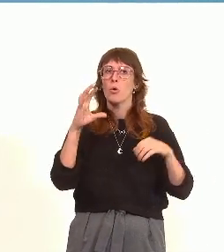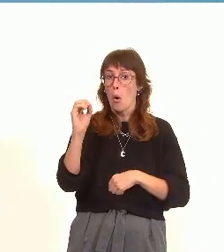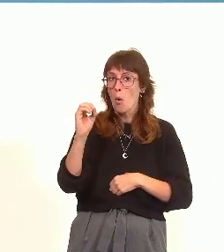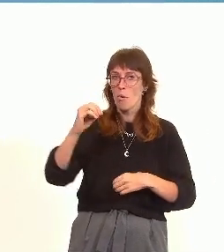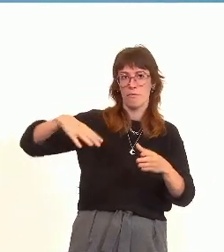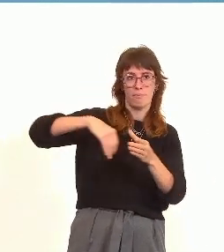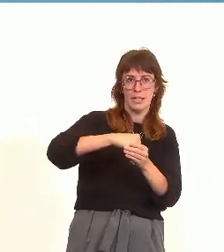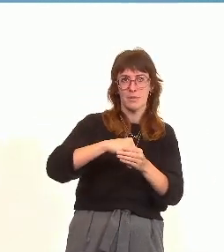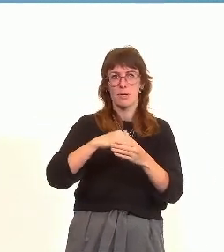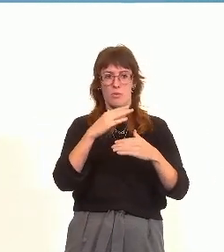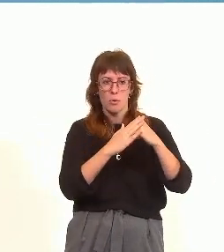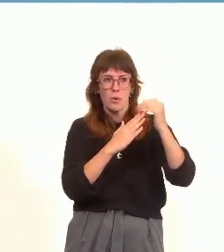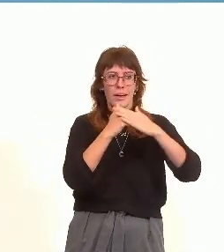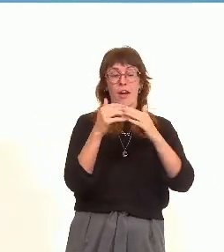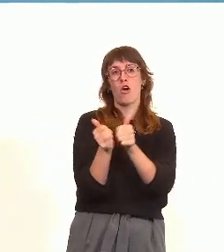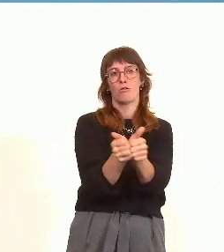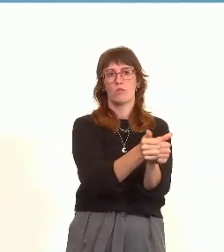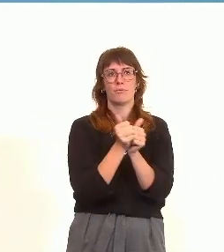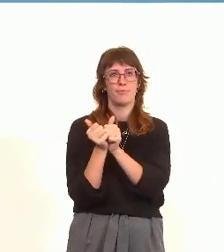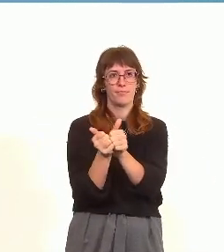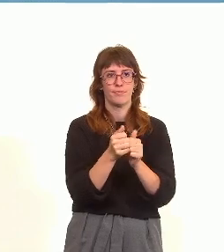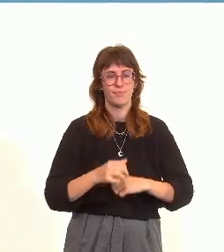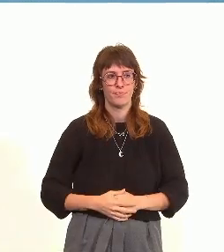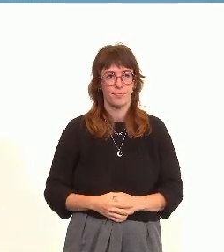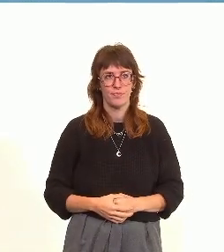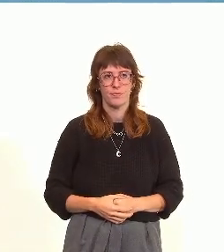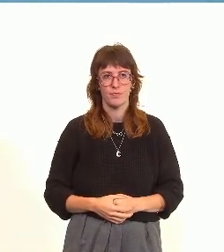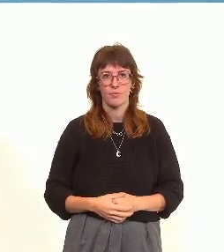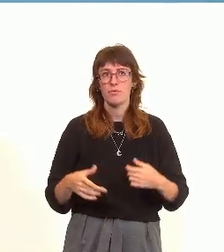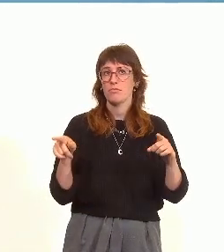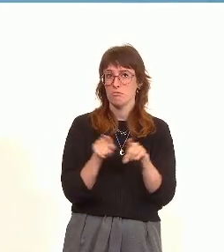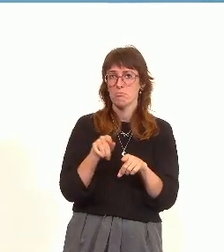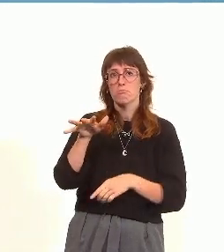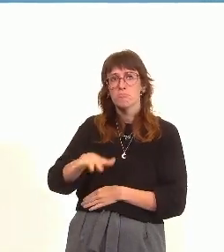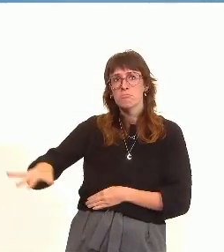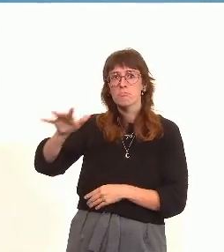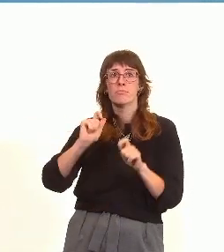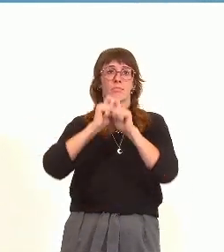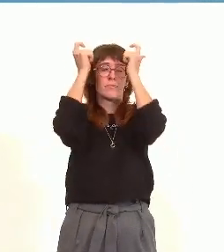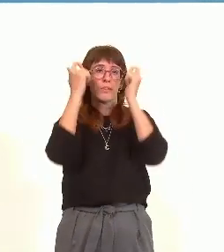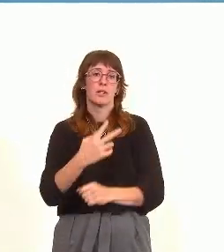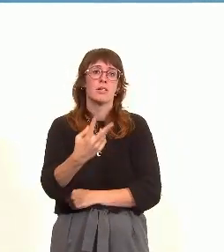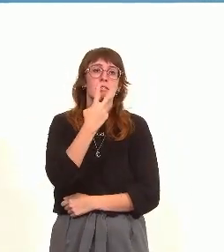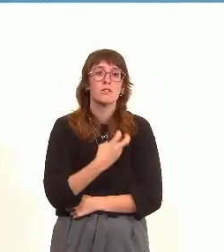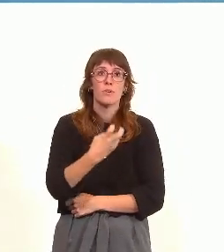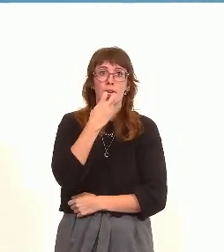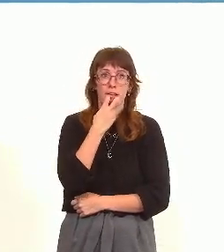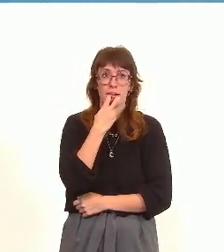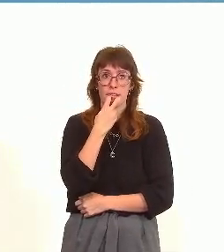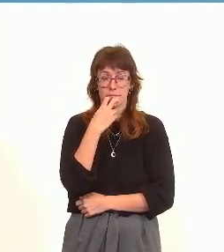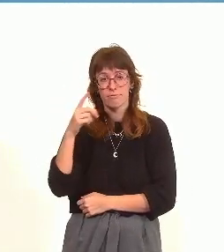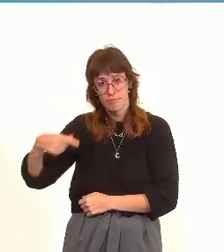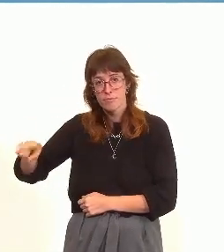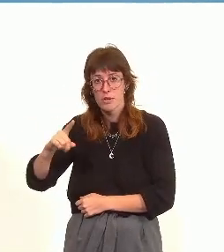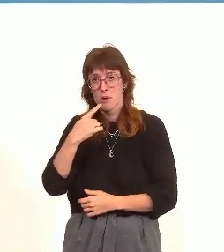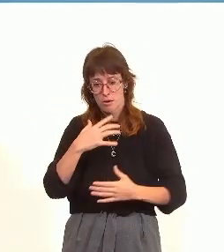et celui aussi, enfin, d'affirmer une citoyenneté plus forte, augmentée des personnes concernées